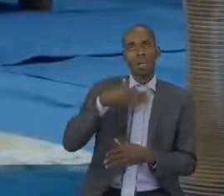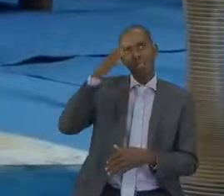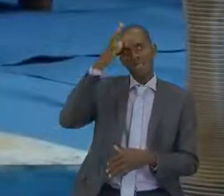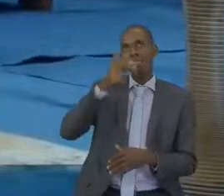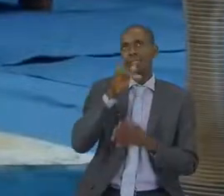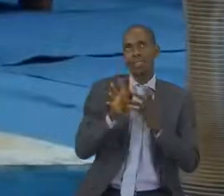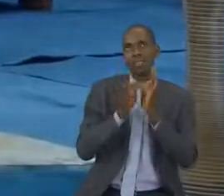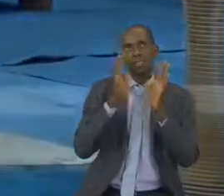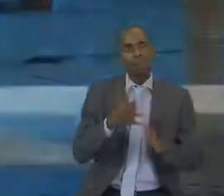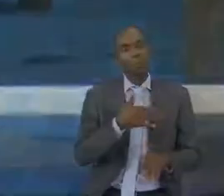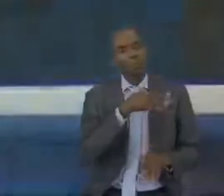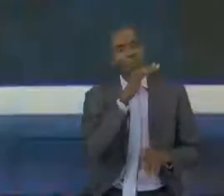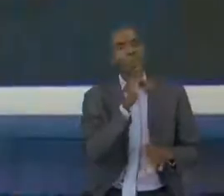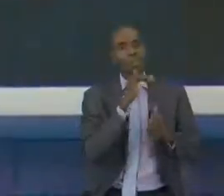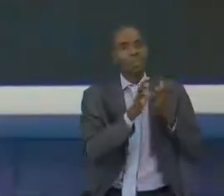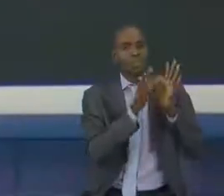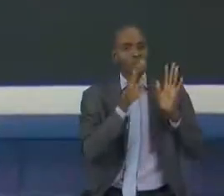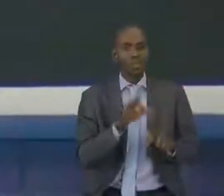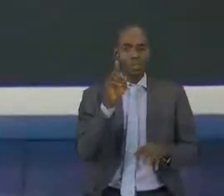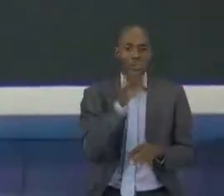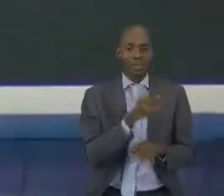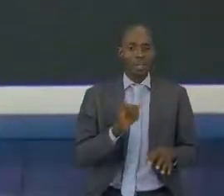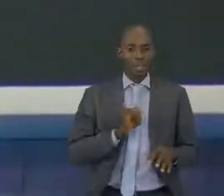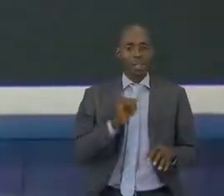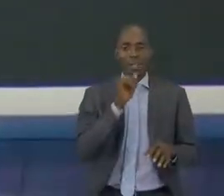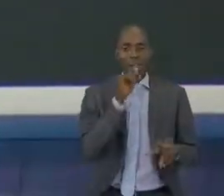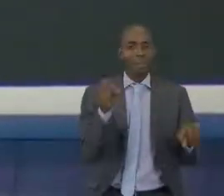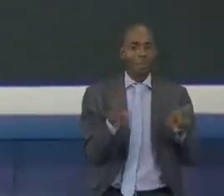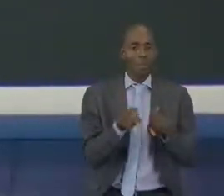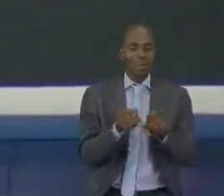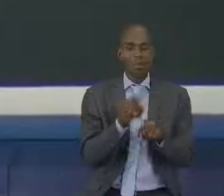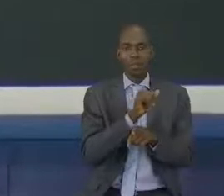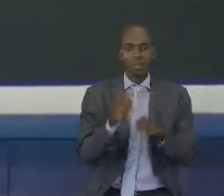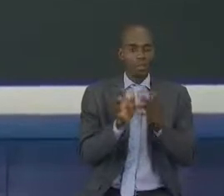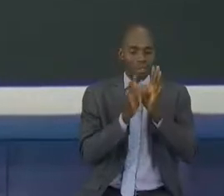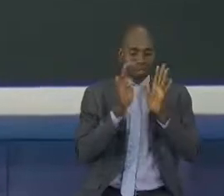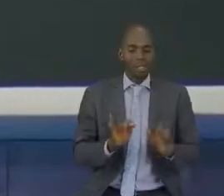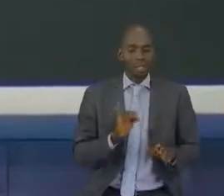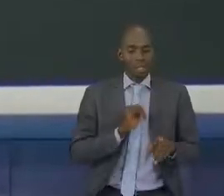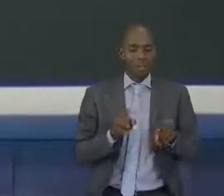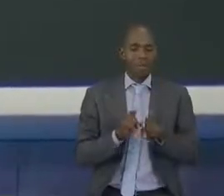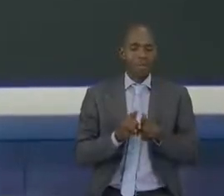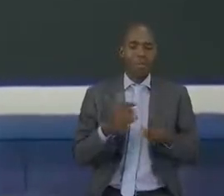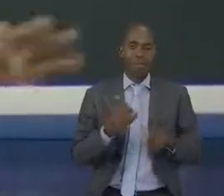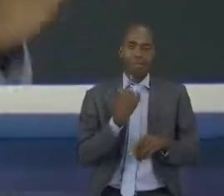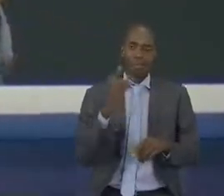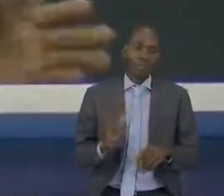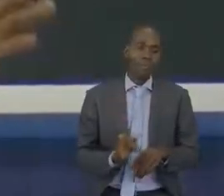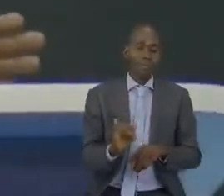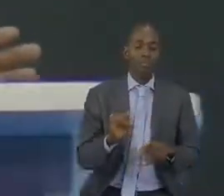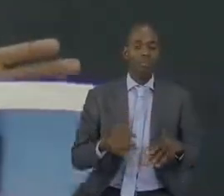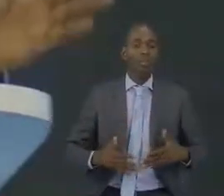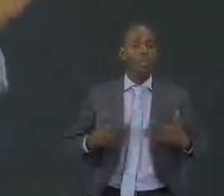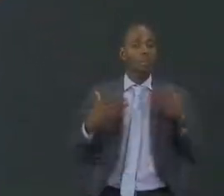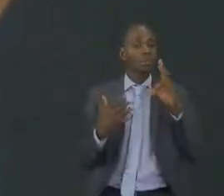chrétienne, alors je suis chrétien. Ah, j'ai la vie éternelle. Ça ne marche pas comme ça. Celui